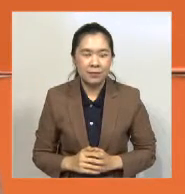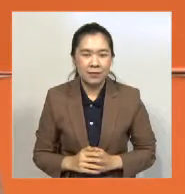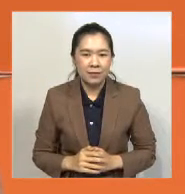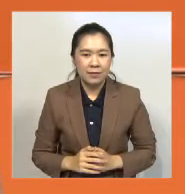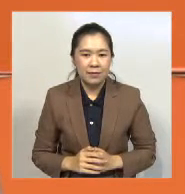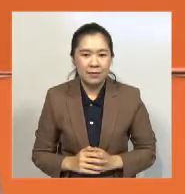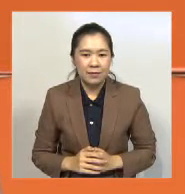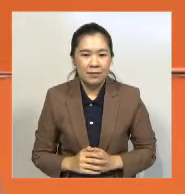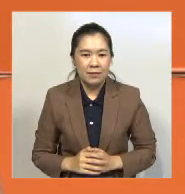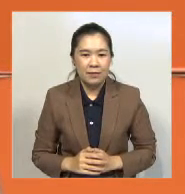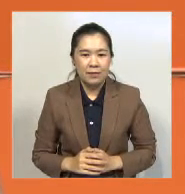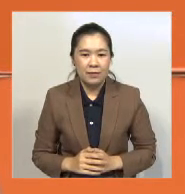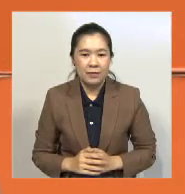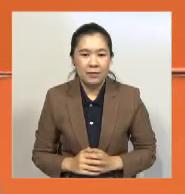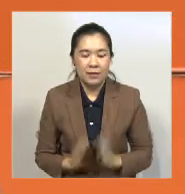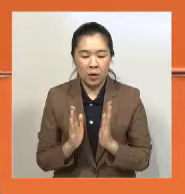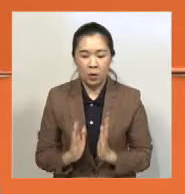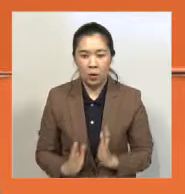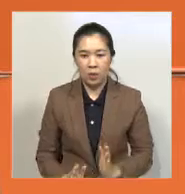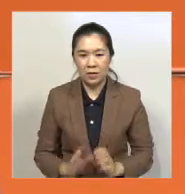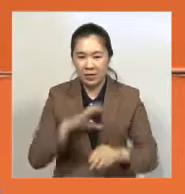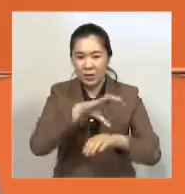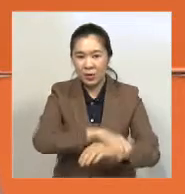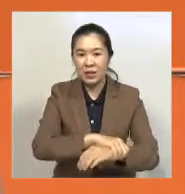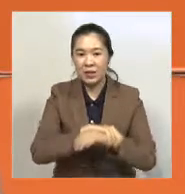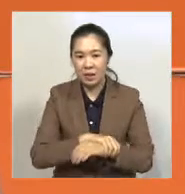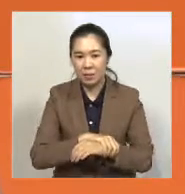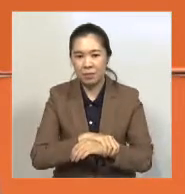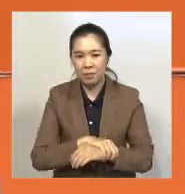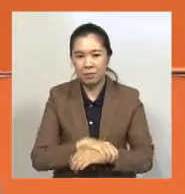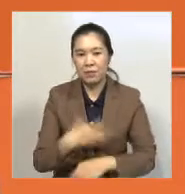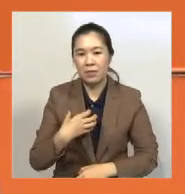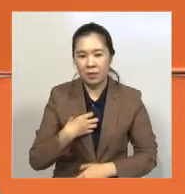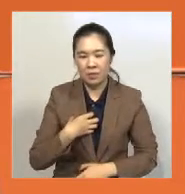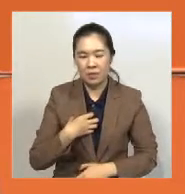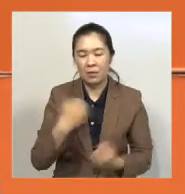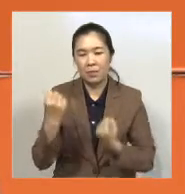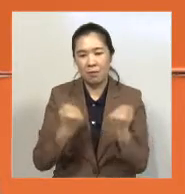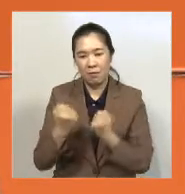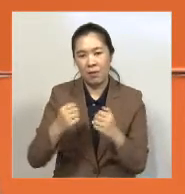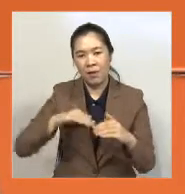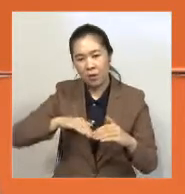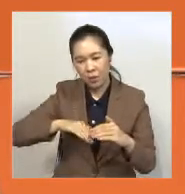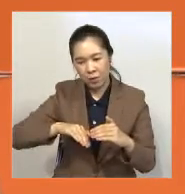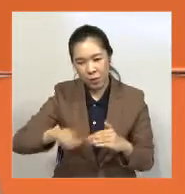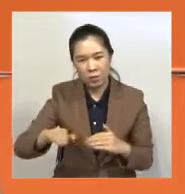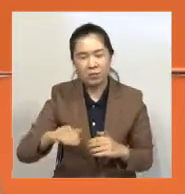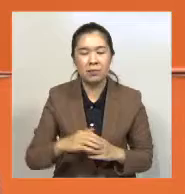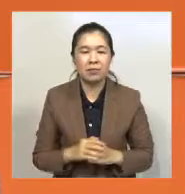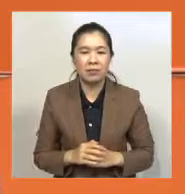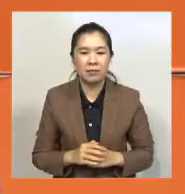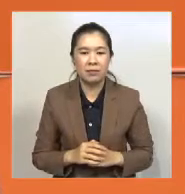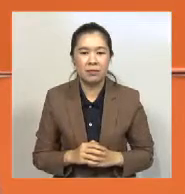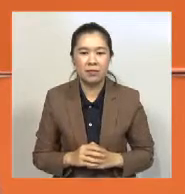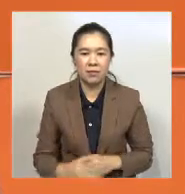พี่น้องประชาชนที่ถูกจับมีความจงใจที่จะฝ่าฝืนมีเจตนาที่จะฝ่า